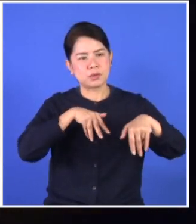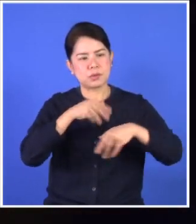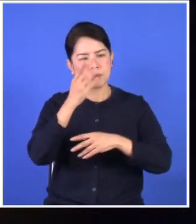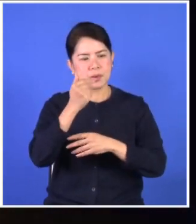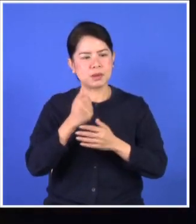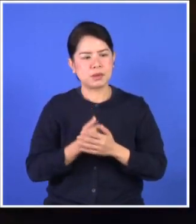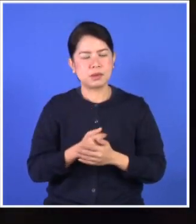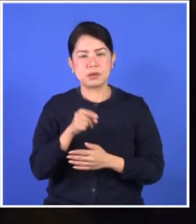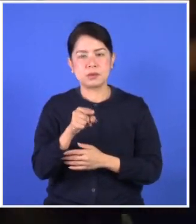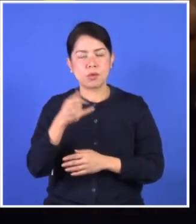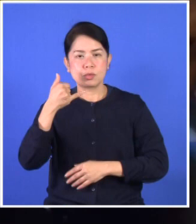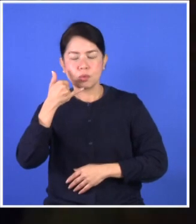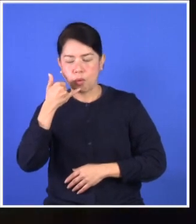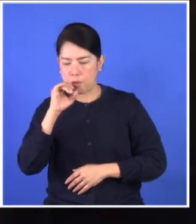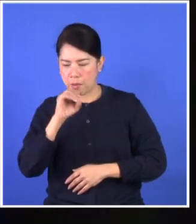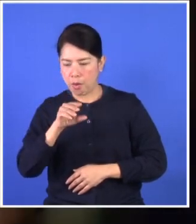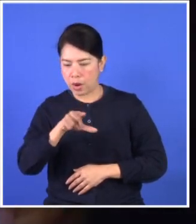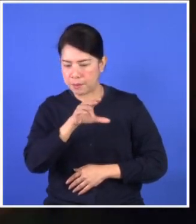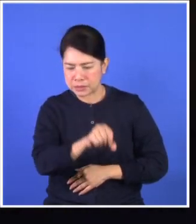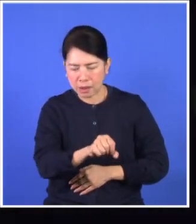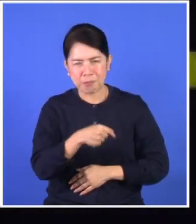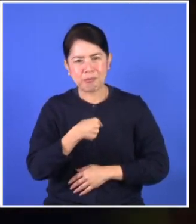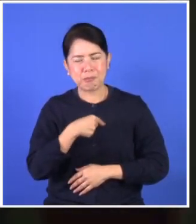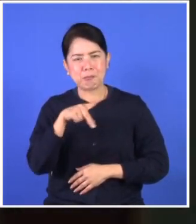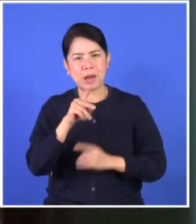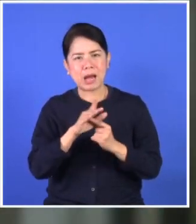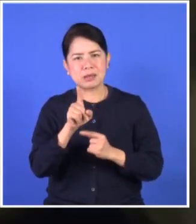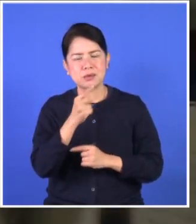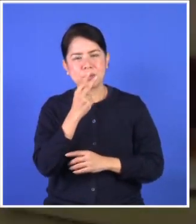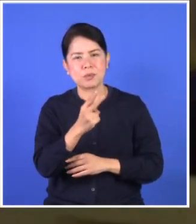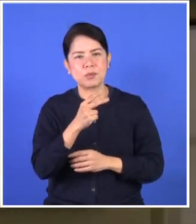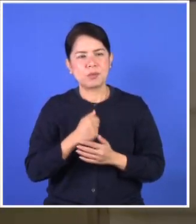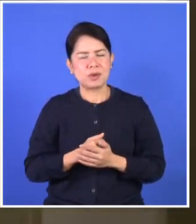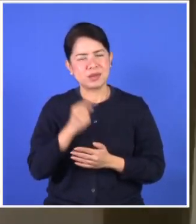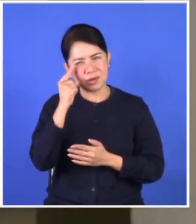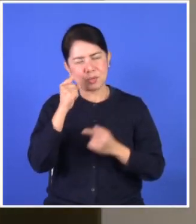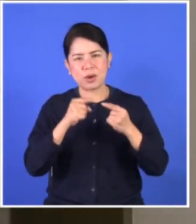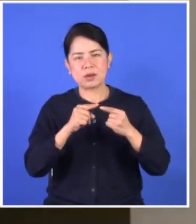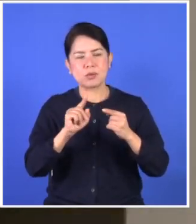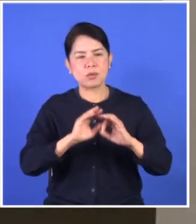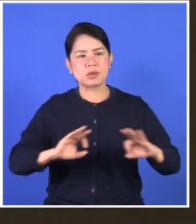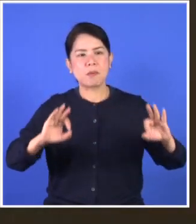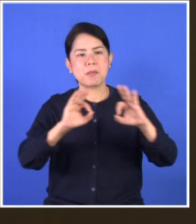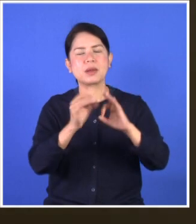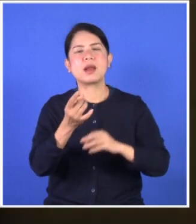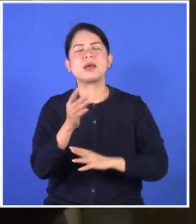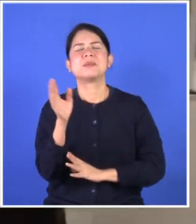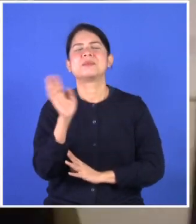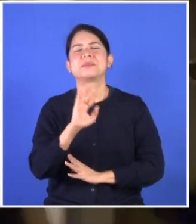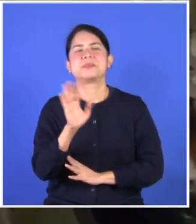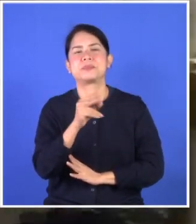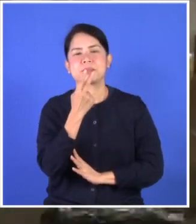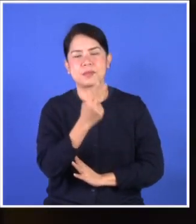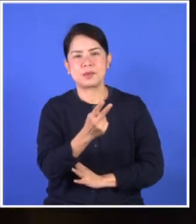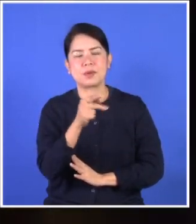ถูกเรียกเข้ามาช่วยเหลือ จับเขียดตะปาด นึกว่าเป็นเหตุใหญ่เหตุอะไรไง เอาคนมันกลัวก็ ที่ไหนได้จับกบฮะ เขียดตะปาดค่ะ เขียดตะป